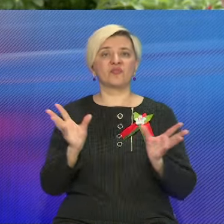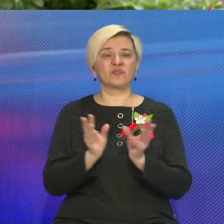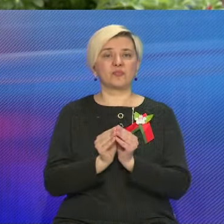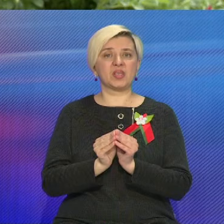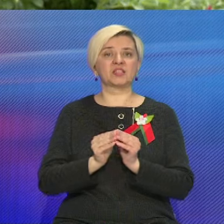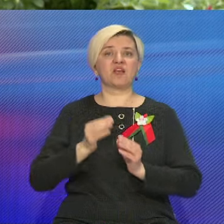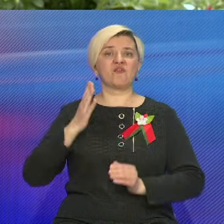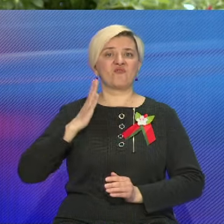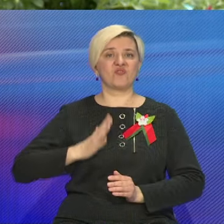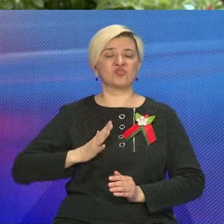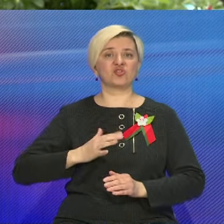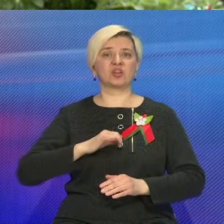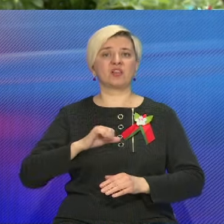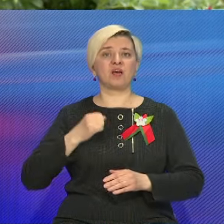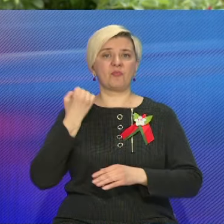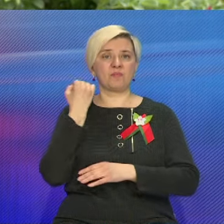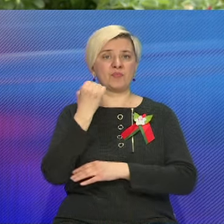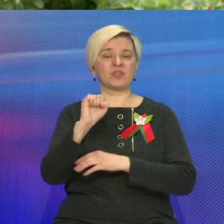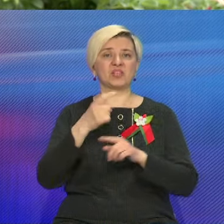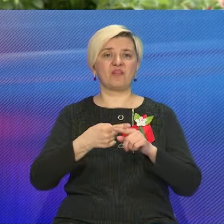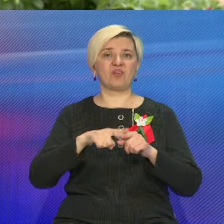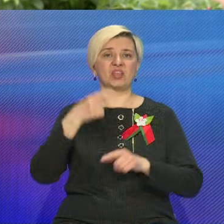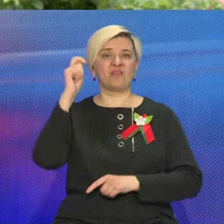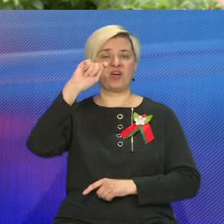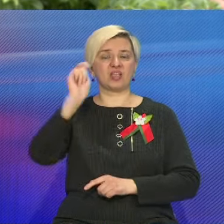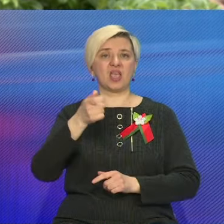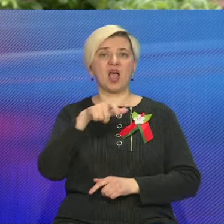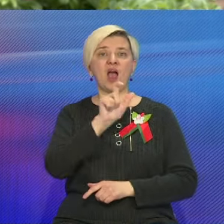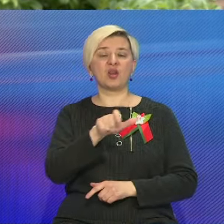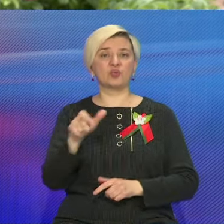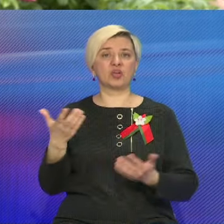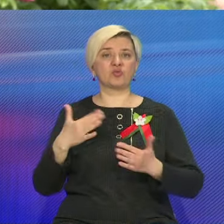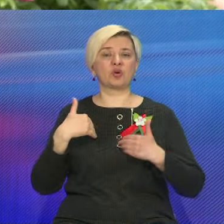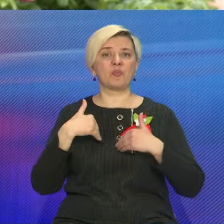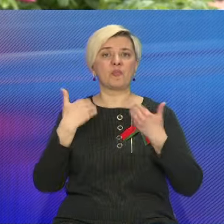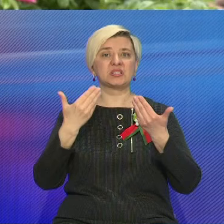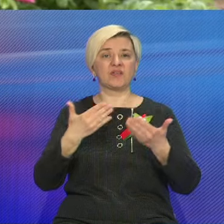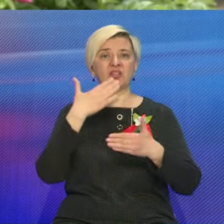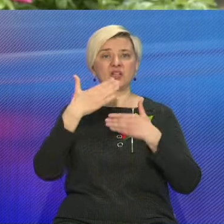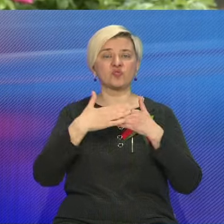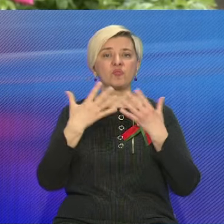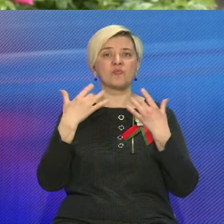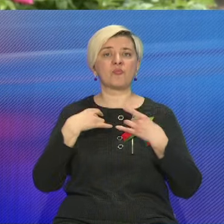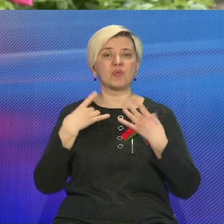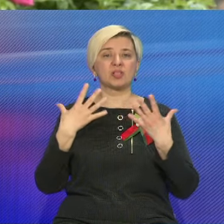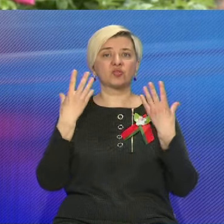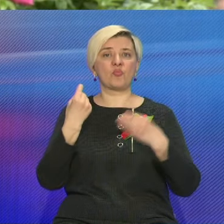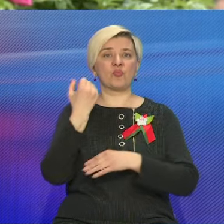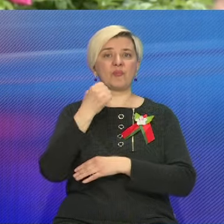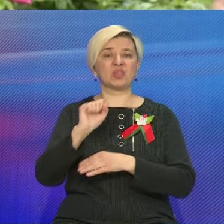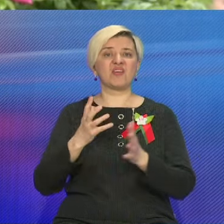и победила в этой страшной войне. А эти люди, которых мы поздравляем с наступающим праздником Днем Победы, они внесли